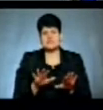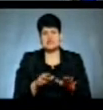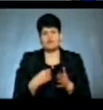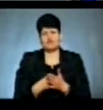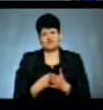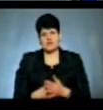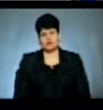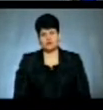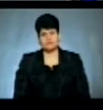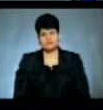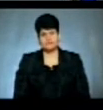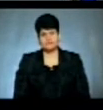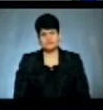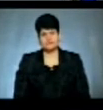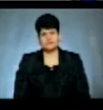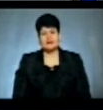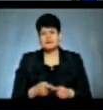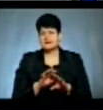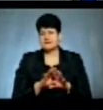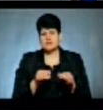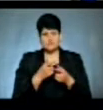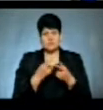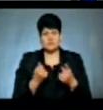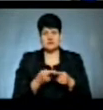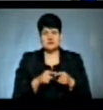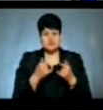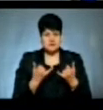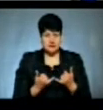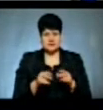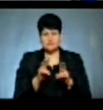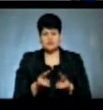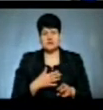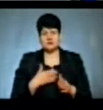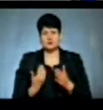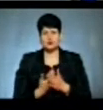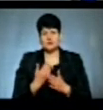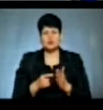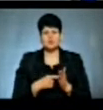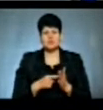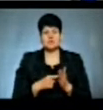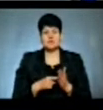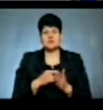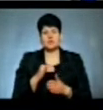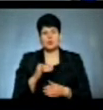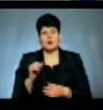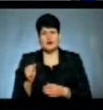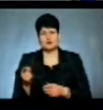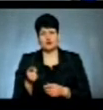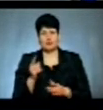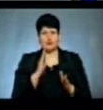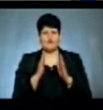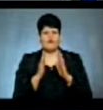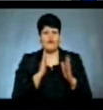бюджету. Це вся інформація на цю годину. Слідкуйте за нашими оновленнями на сторінці UA Тернопіль у соцмережі